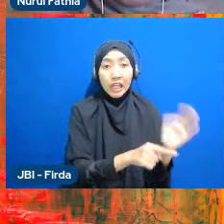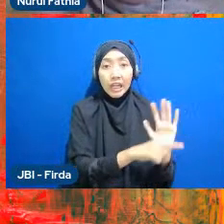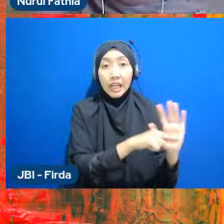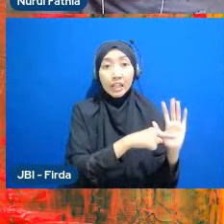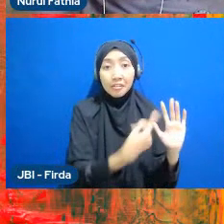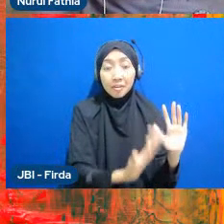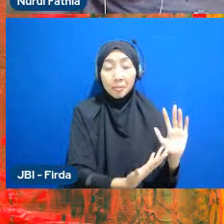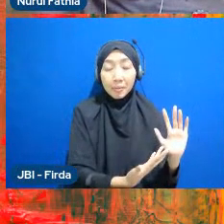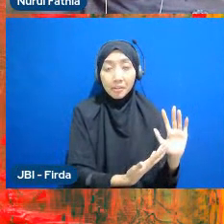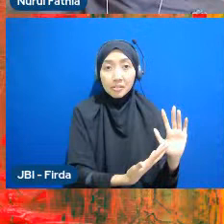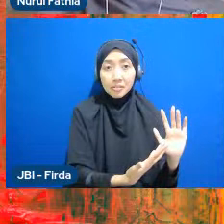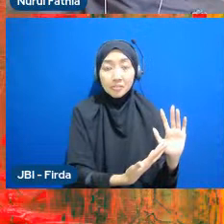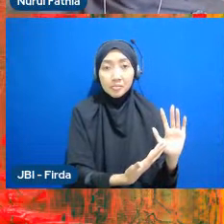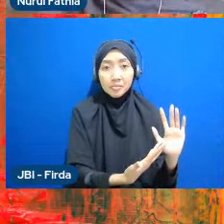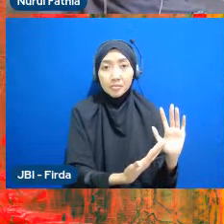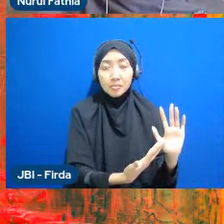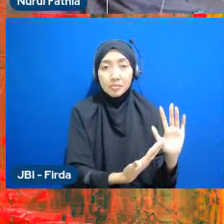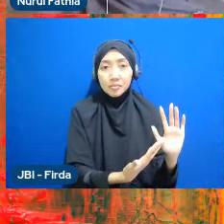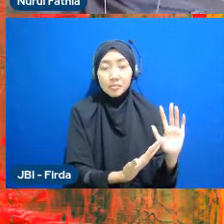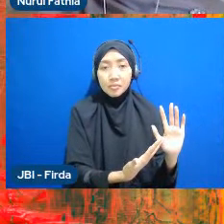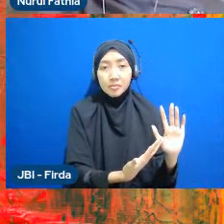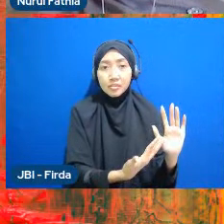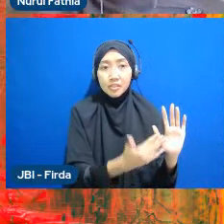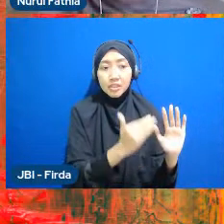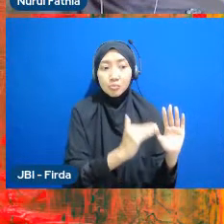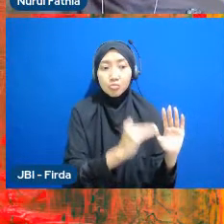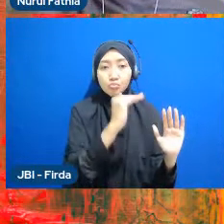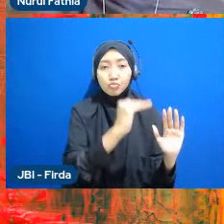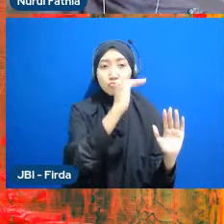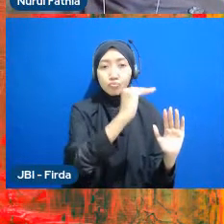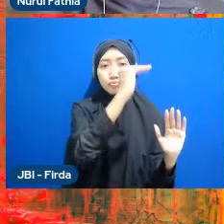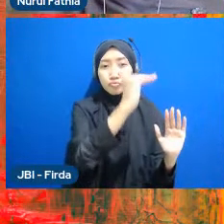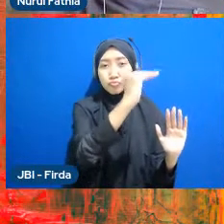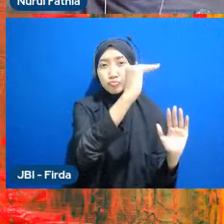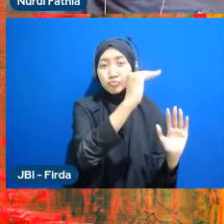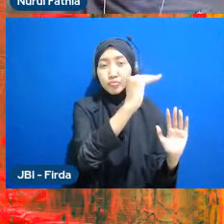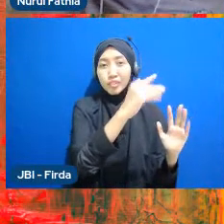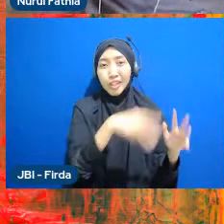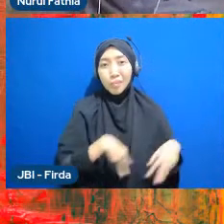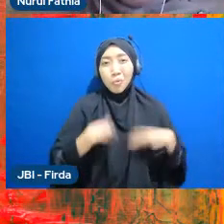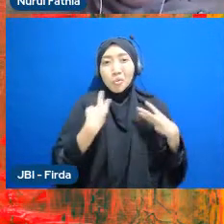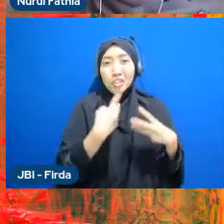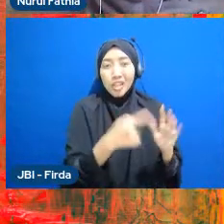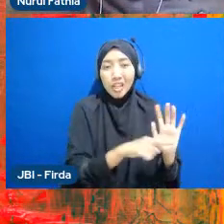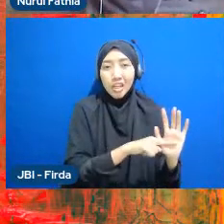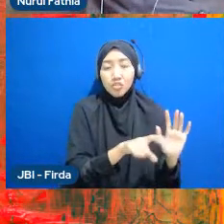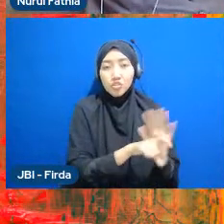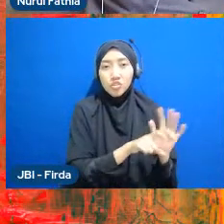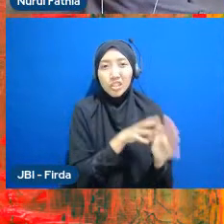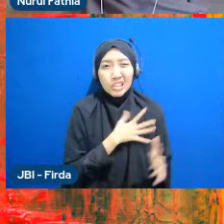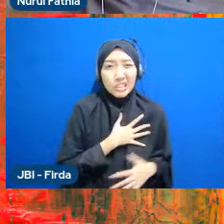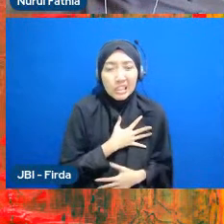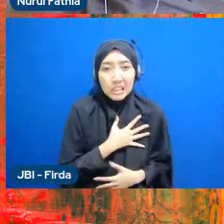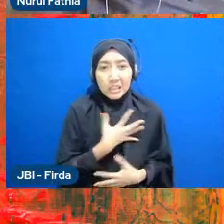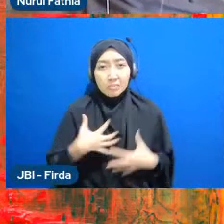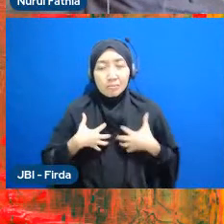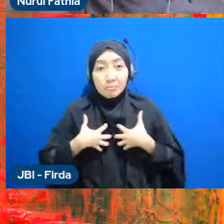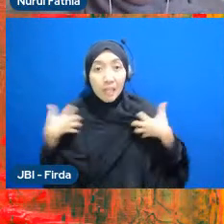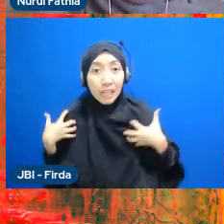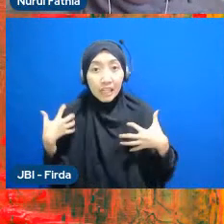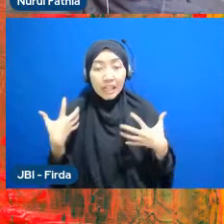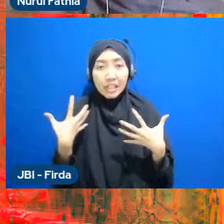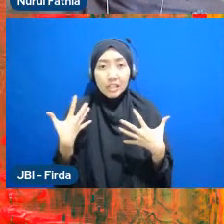adalah mengacu pada derajat emosi yang negatif, seperti kecemasan, kemarahan,